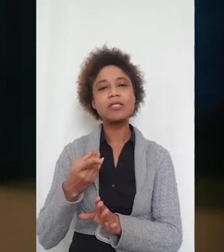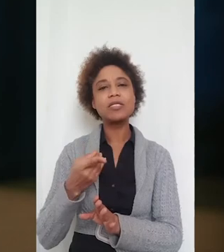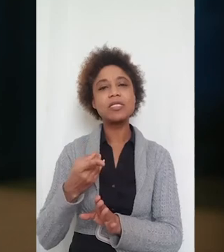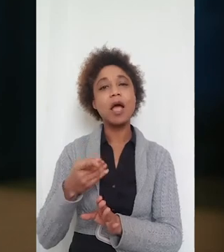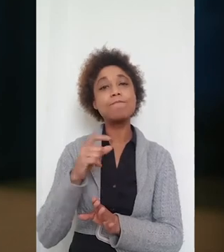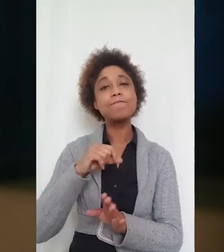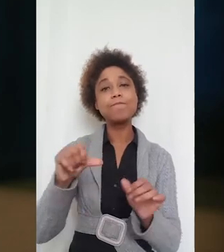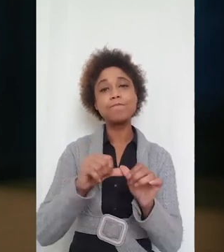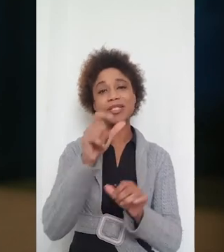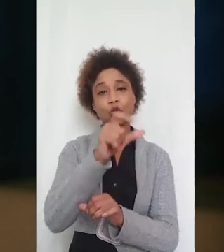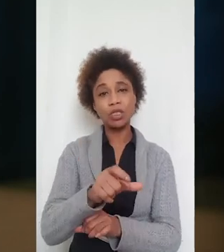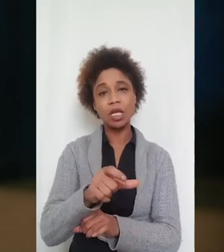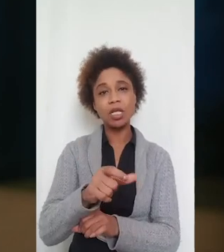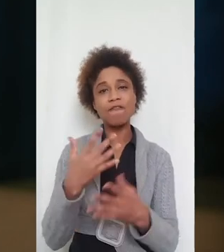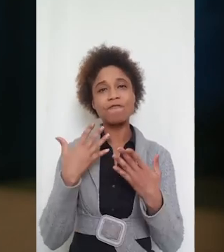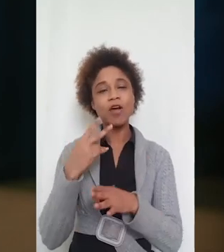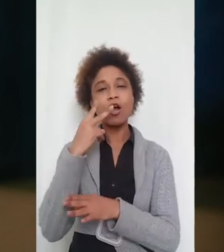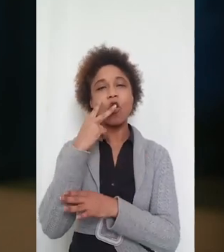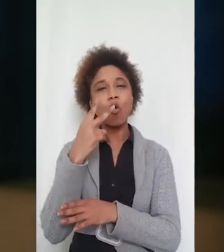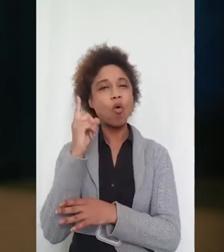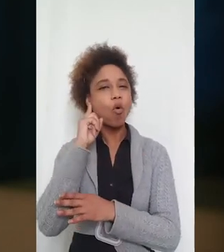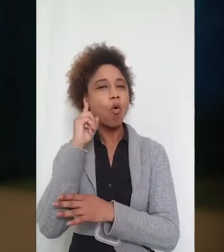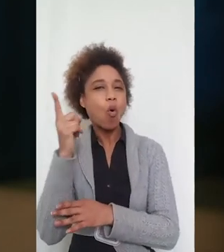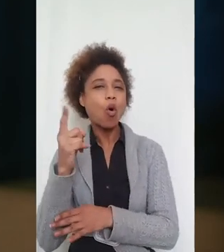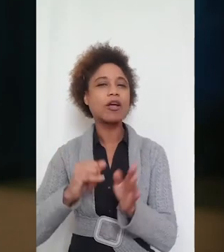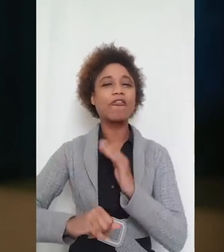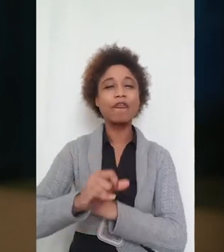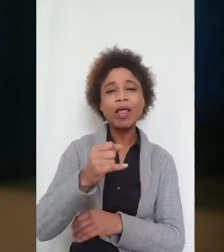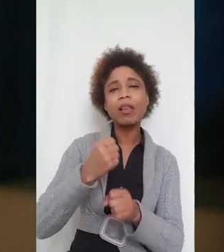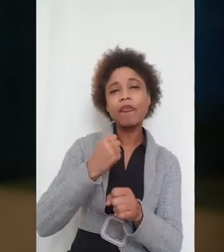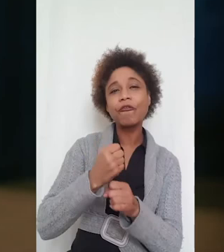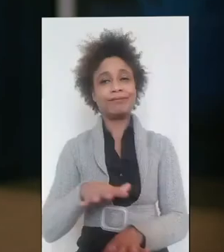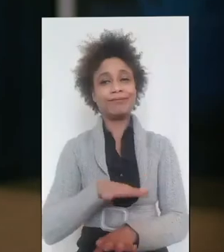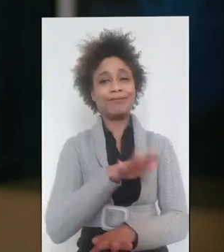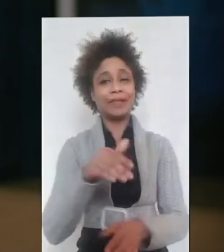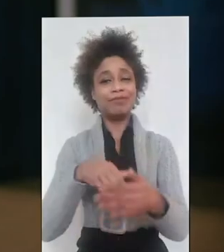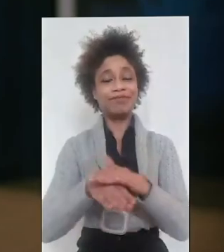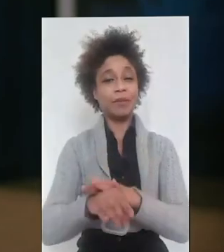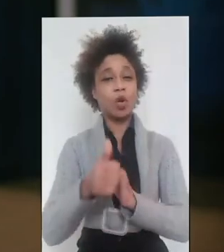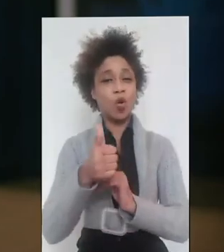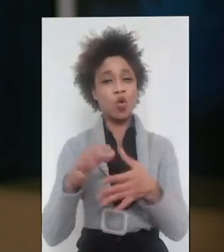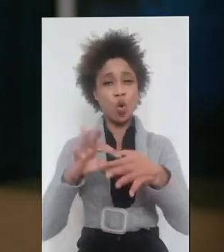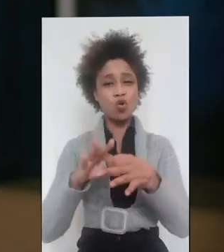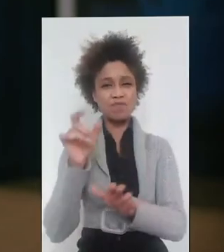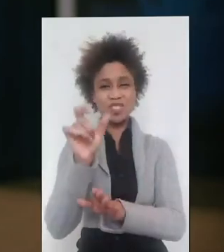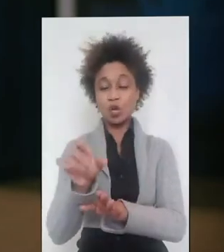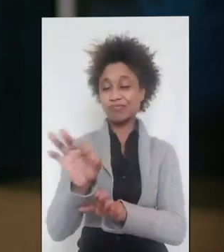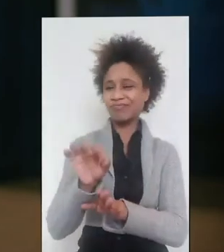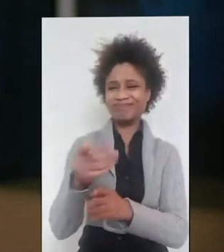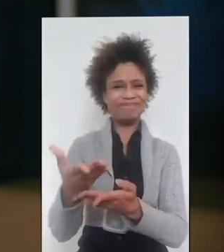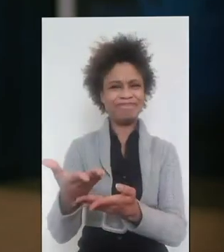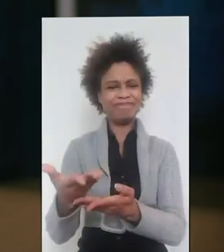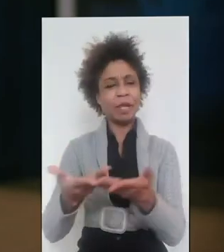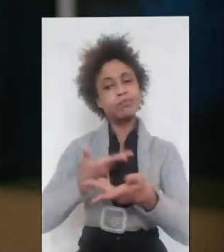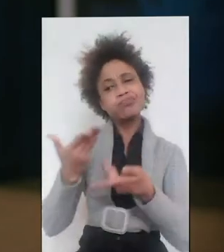ook wel vaak in de culturele sector, ja, het is ook lastig en we hebben niet zoveel vacatures. En hoe gaan we nou op die P van personeel ook een stap in